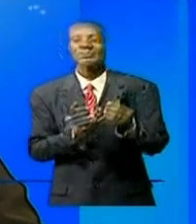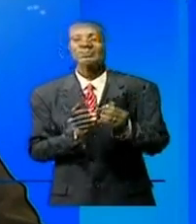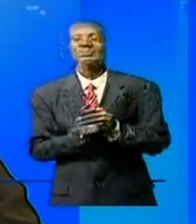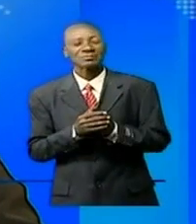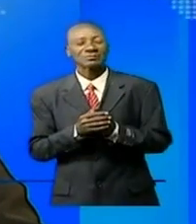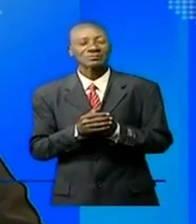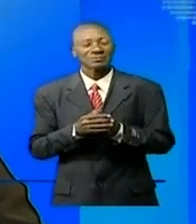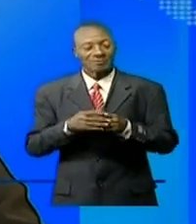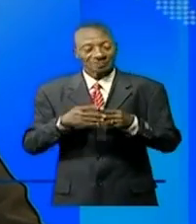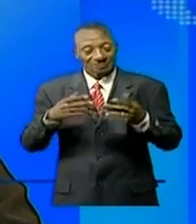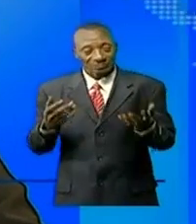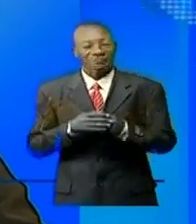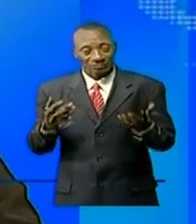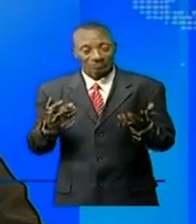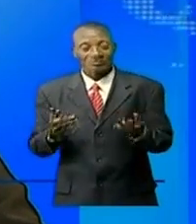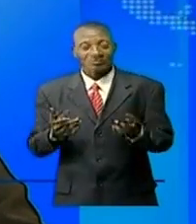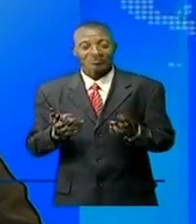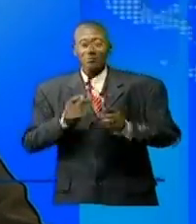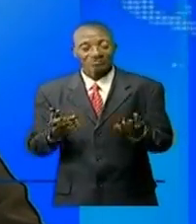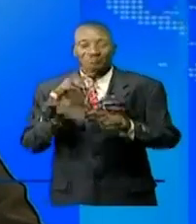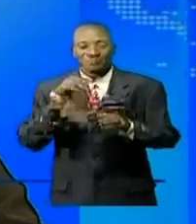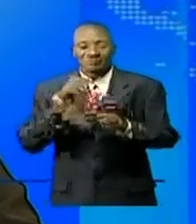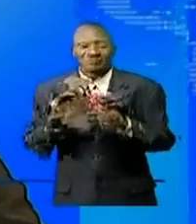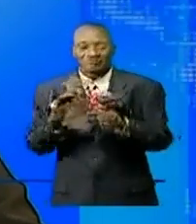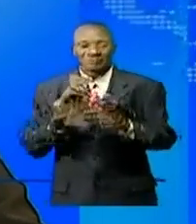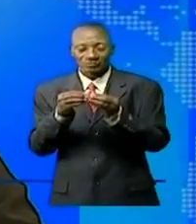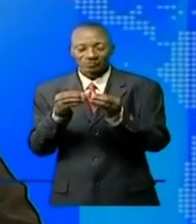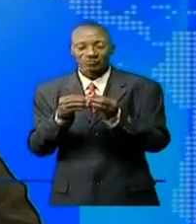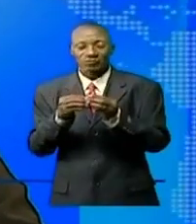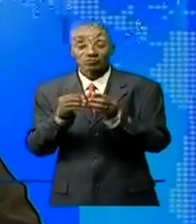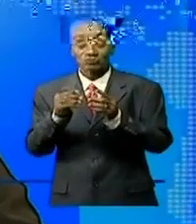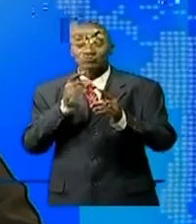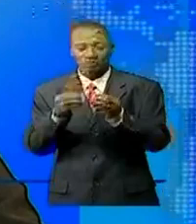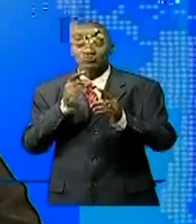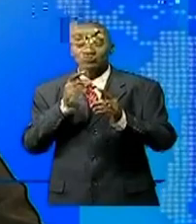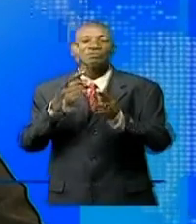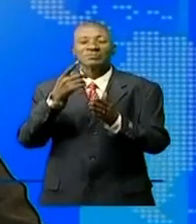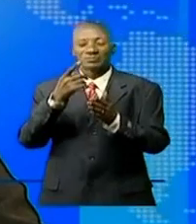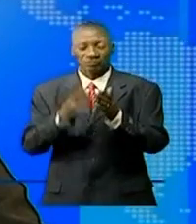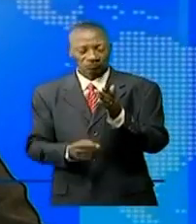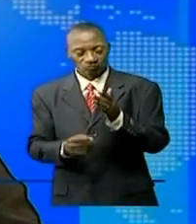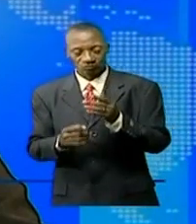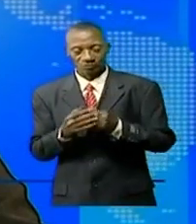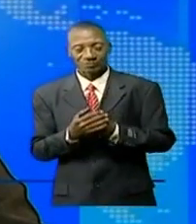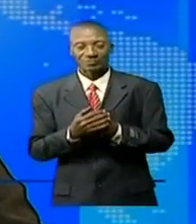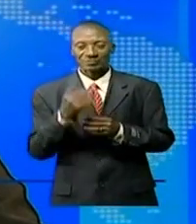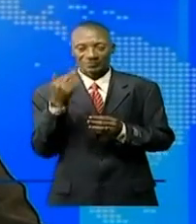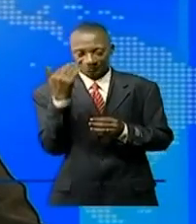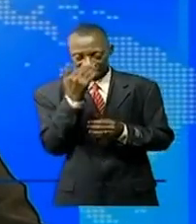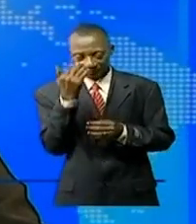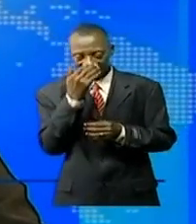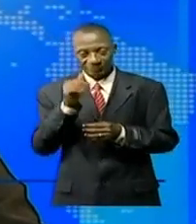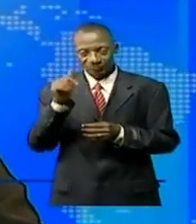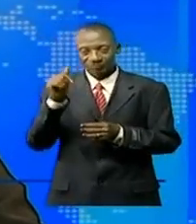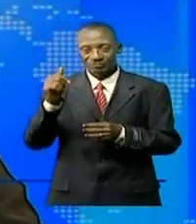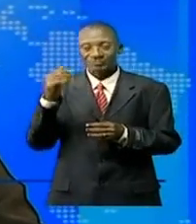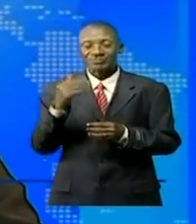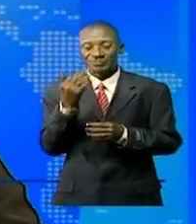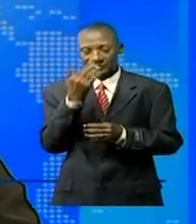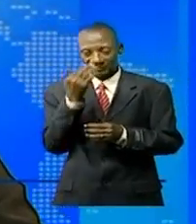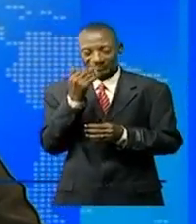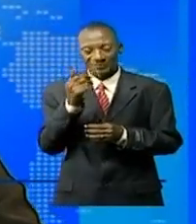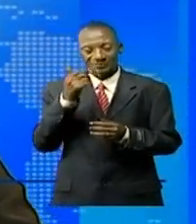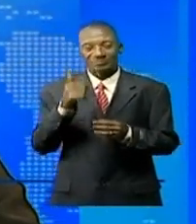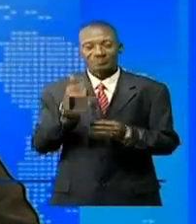dernier bilan a été réduit à la baisse selon les autorités qui ont été joints par Louisette